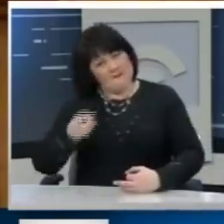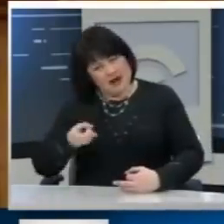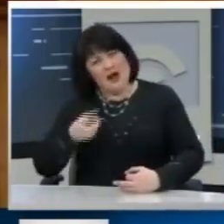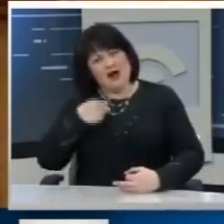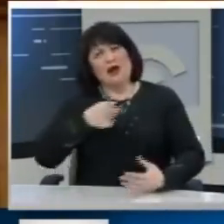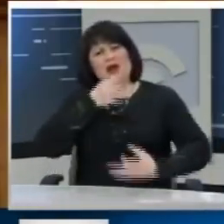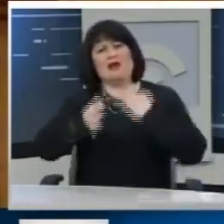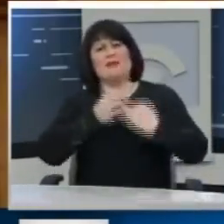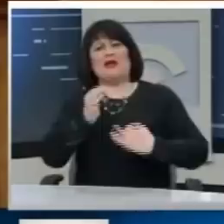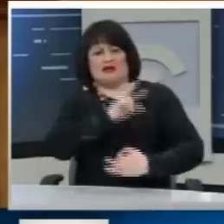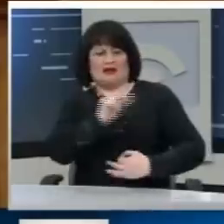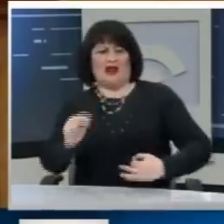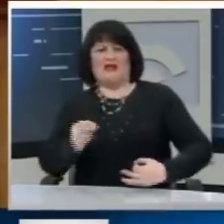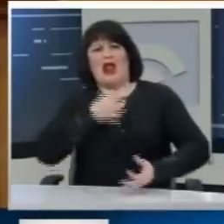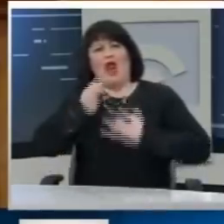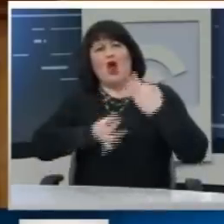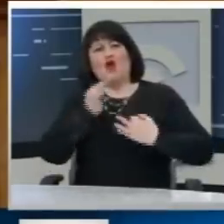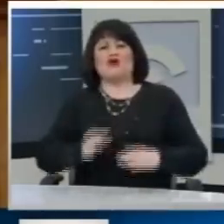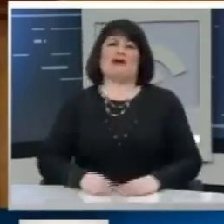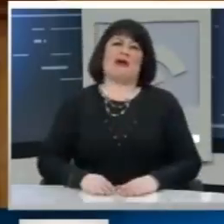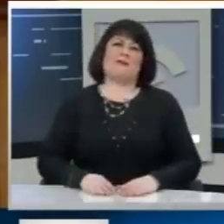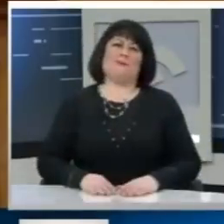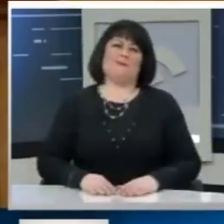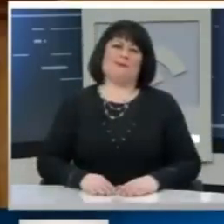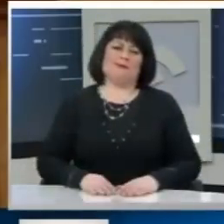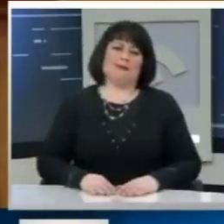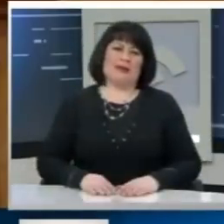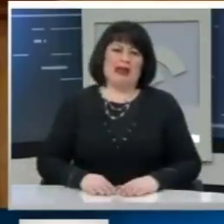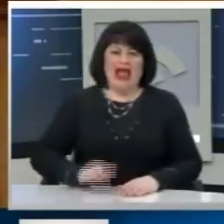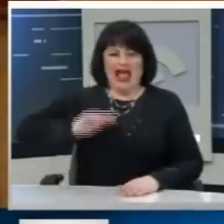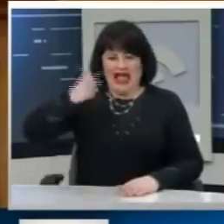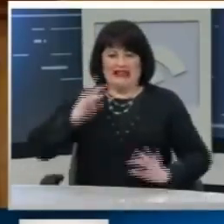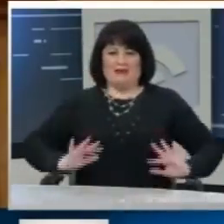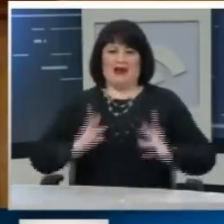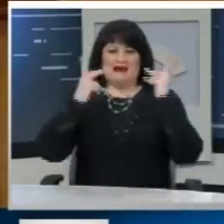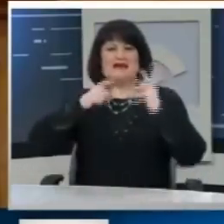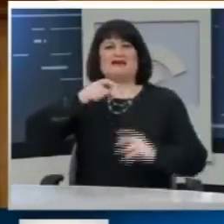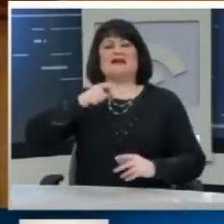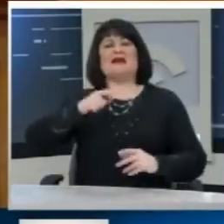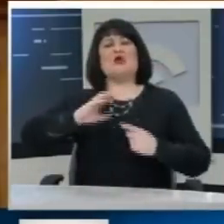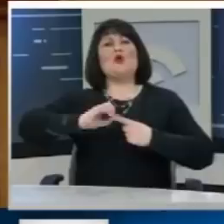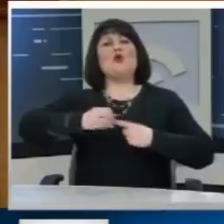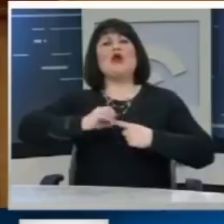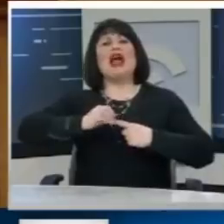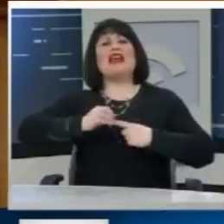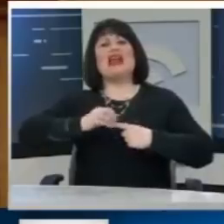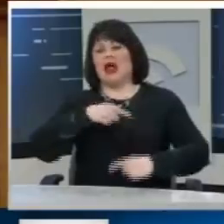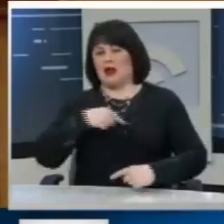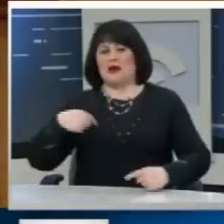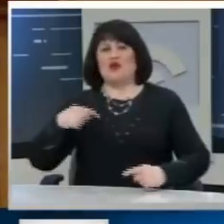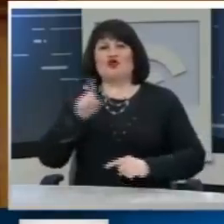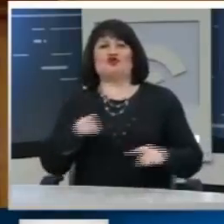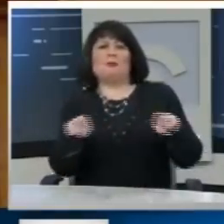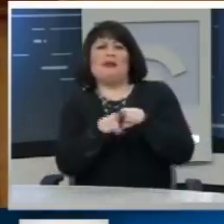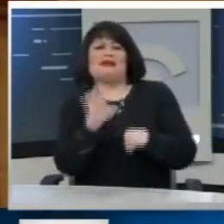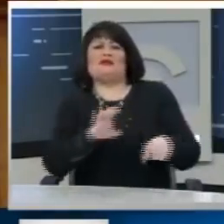Το 2006 γιορτάζεται η αντεπανάσταση, λέμε εμείς, στην Ουγγαρία, και ποιος είναι επικεφαλής μαζί με την Ευρωπαϊκή